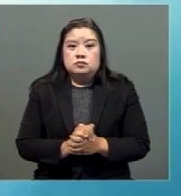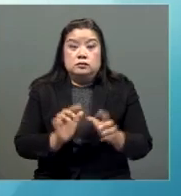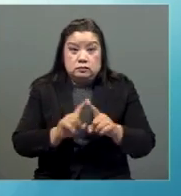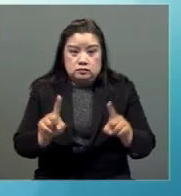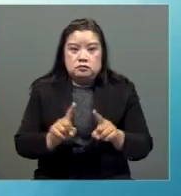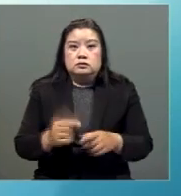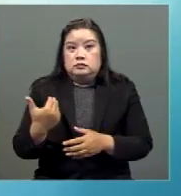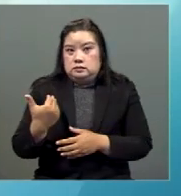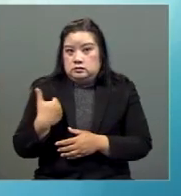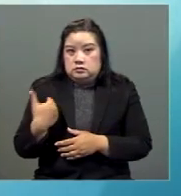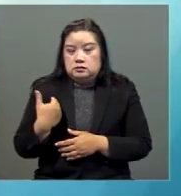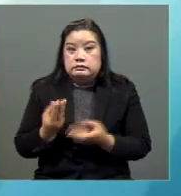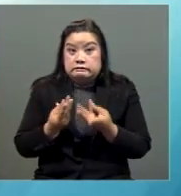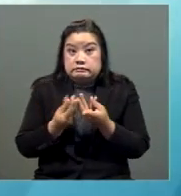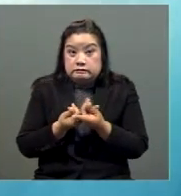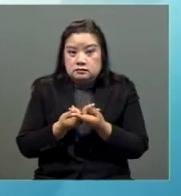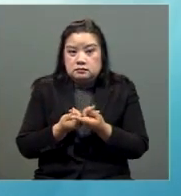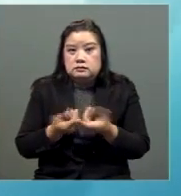รายแล้วนะครับแล้วก็ทำให้จะยังไงก็ตามแต่เราก็แยกตัวเลขนี้ออกจากทางจังหวัด6